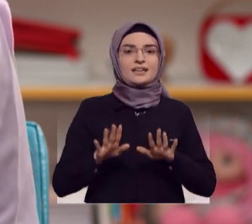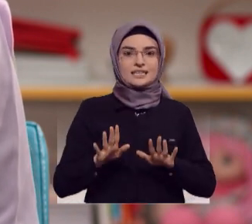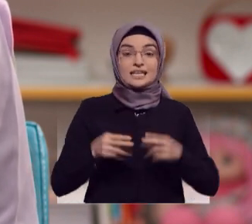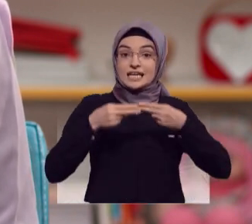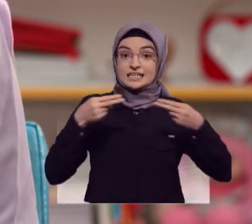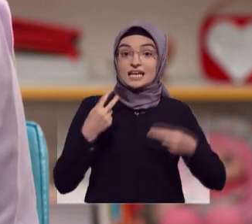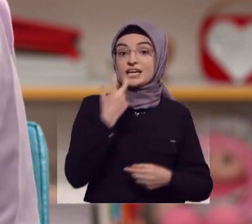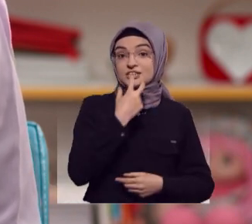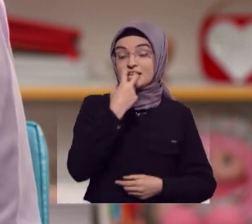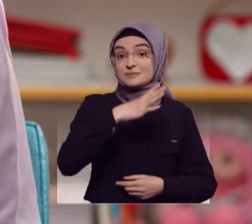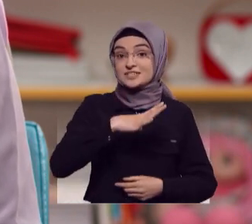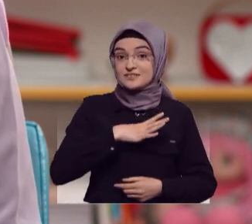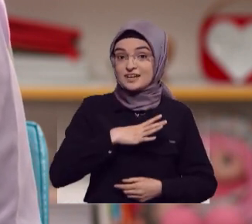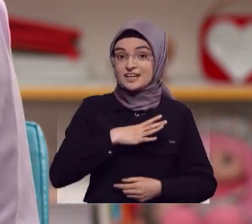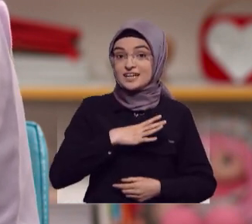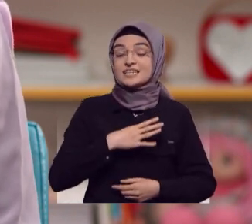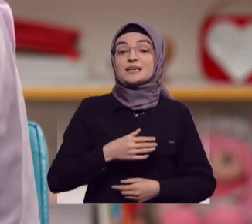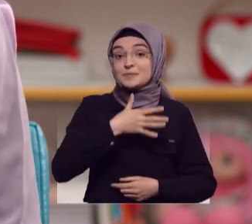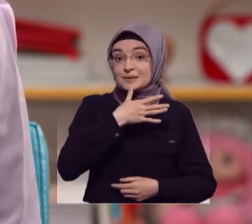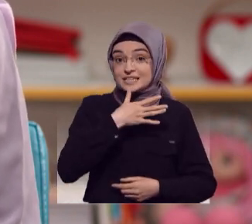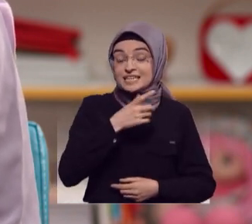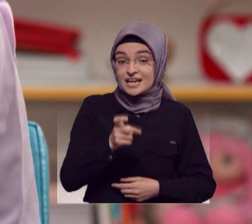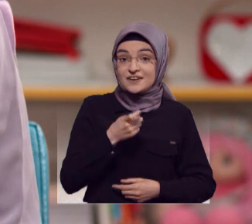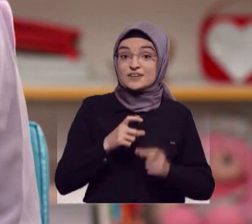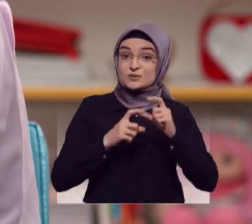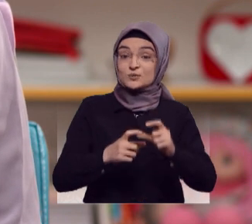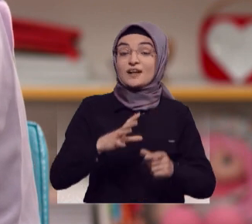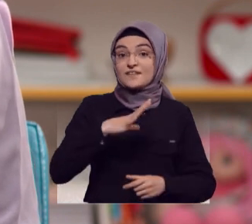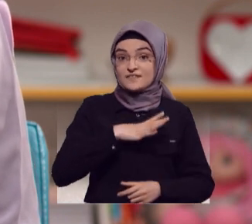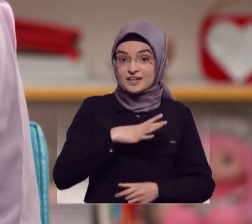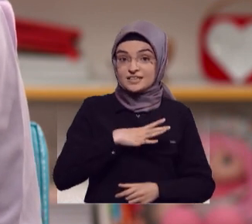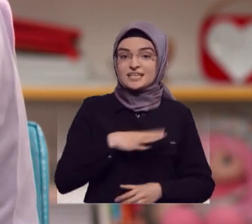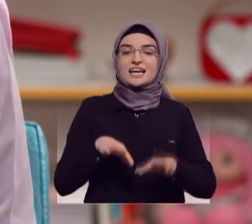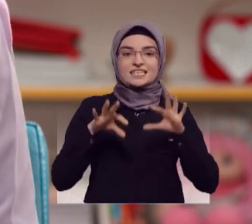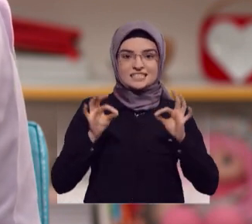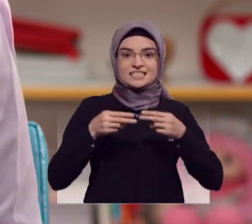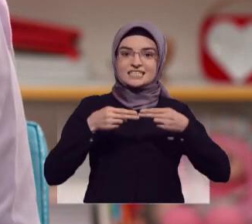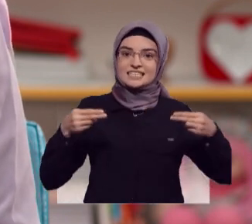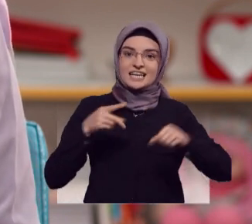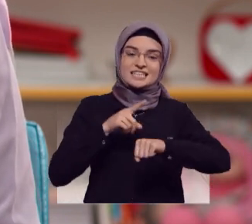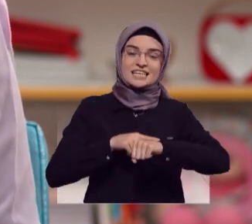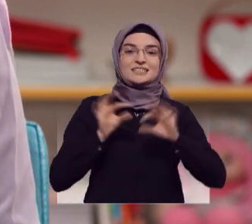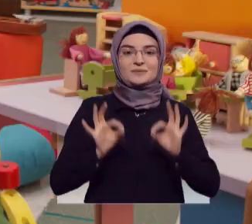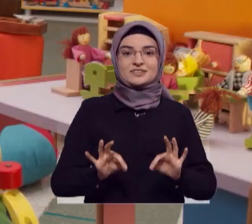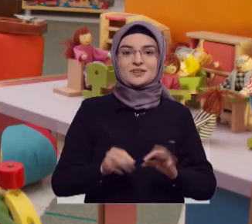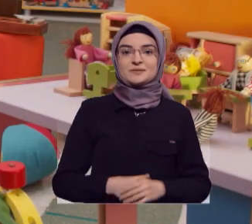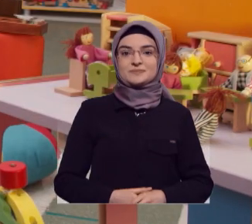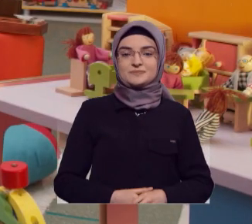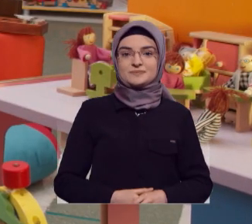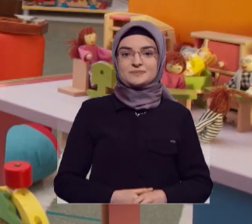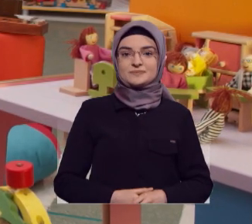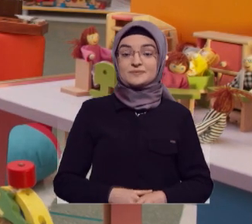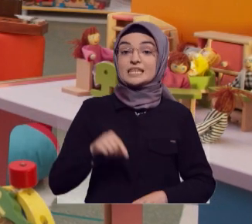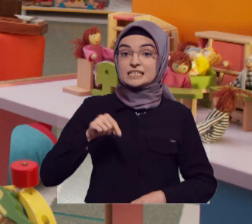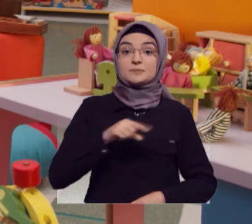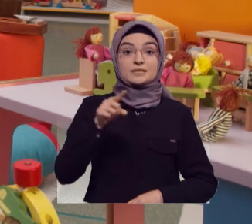Hikaye şarkımız var, tekerlemelerimiz var, bilmecelerimiz var. Hazırsanız hikaye saati başlıyor. Şimdi